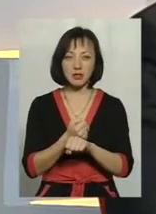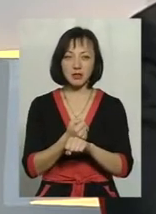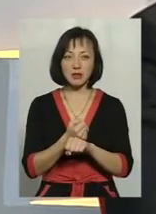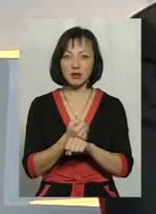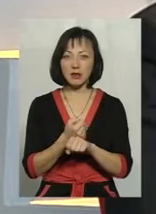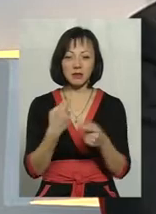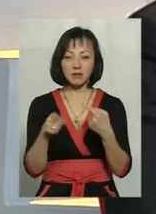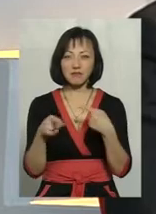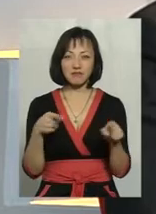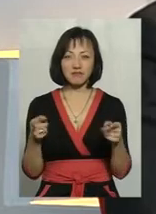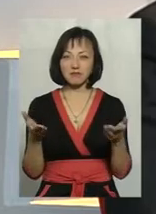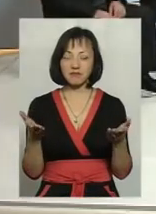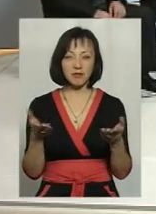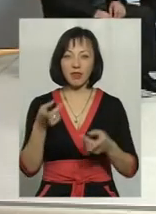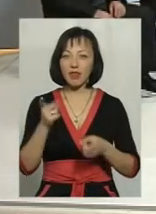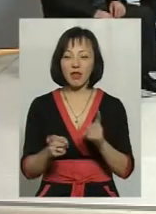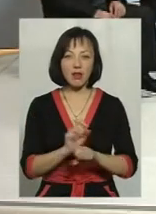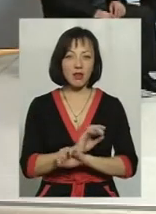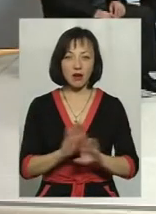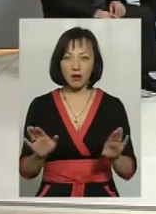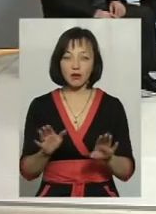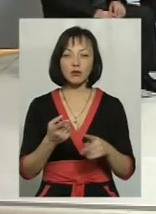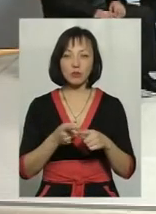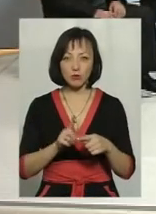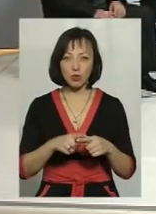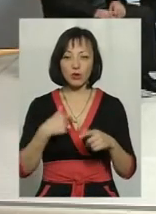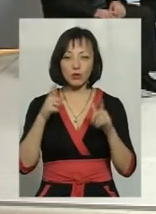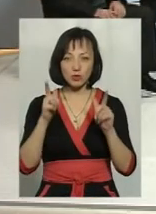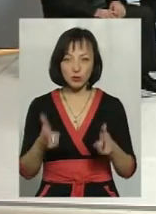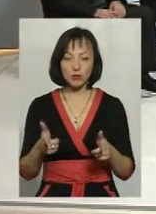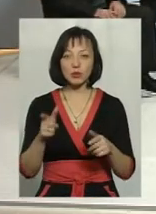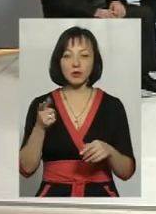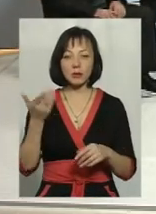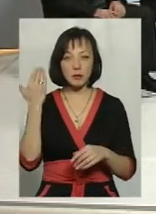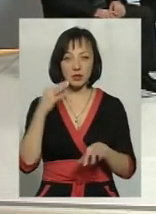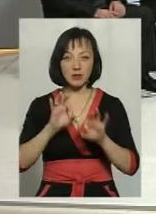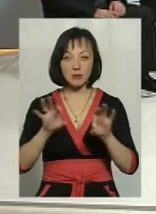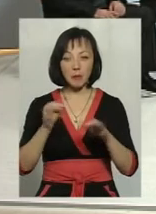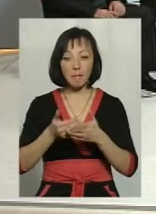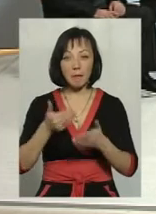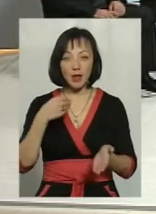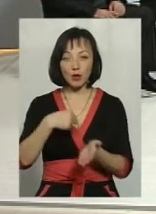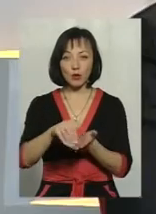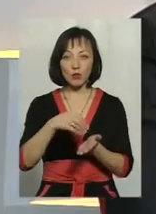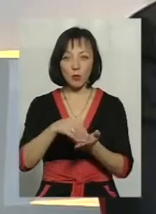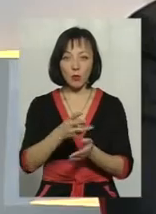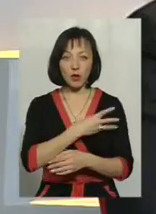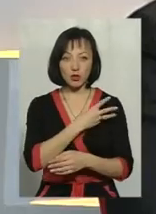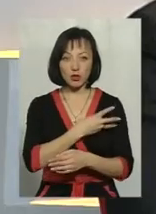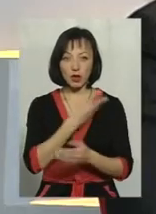метилового відрізнити нереально. Тому я підтримую думку, яка була сказана, що перед тим, як щось